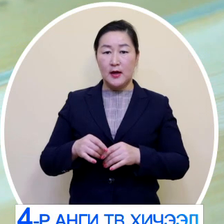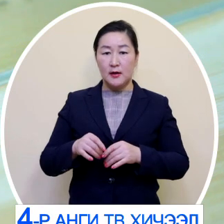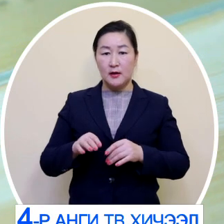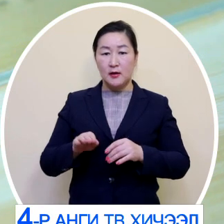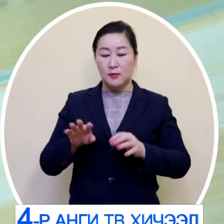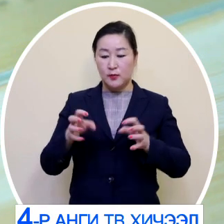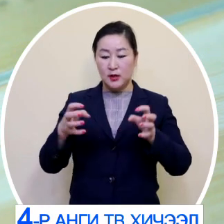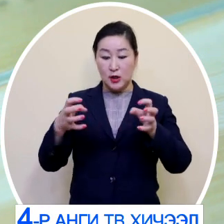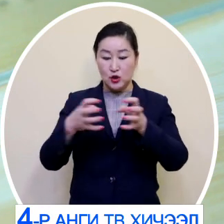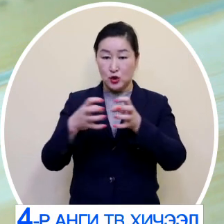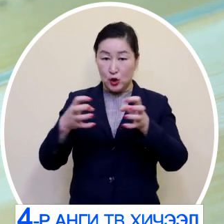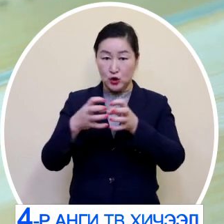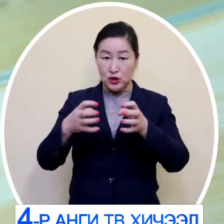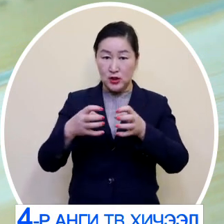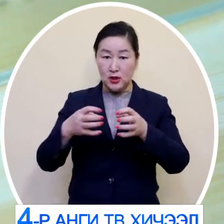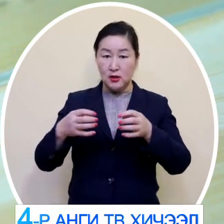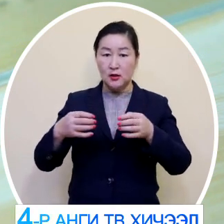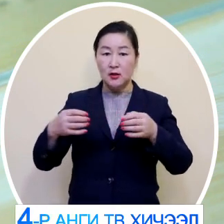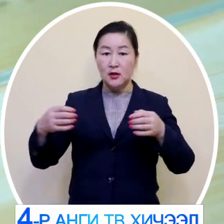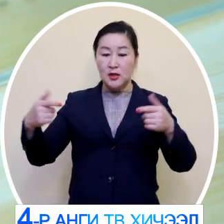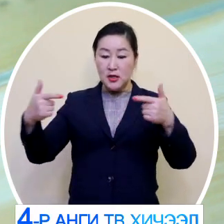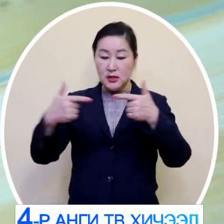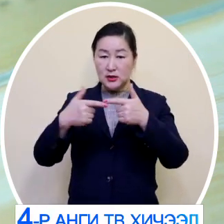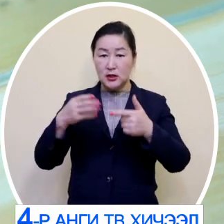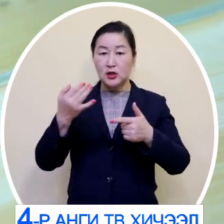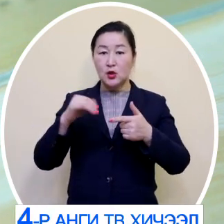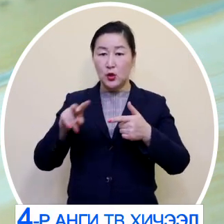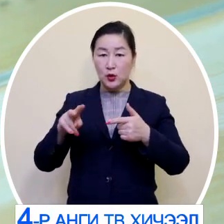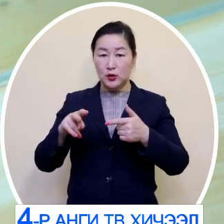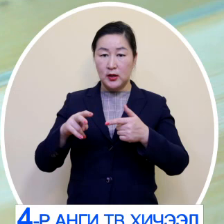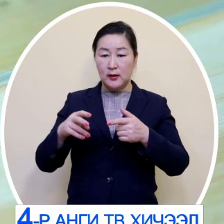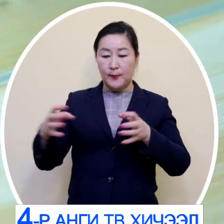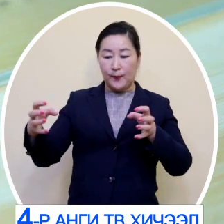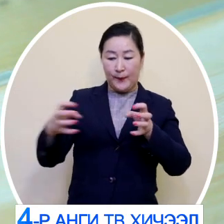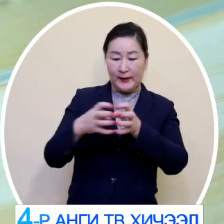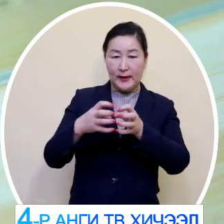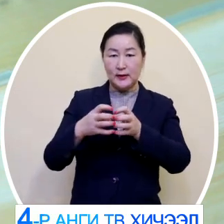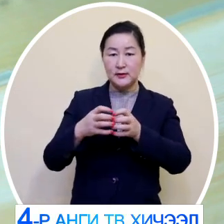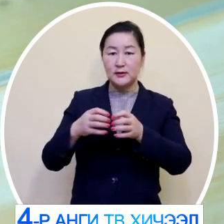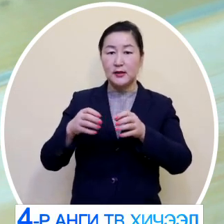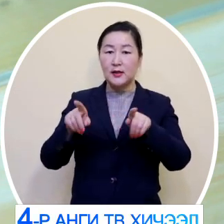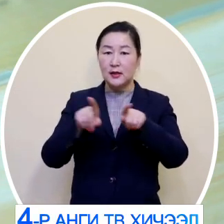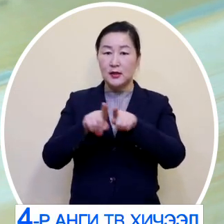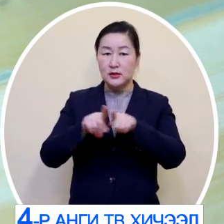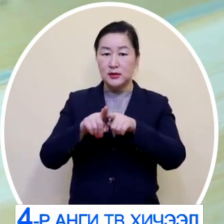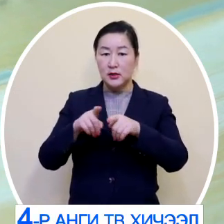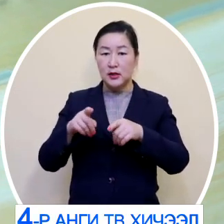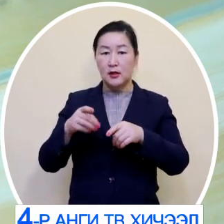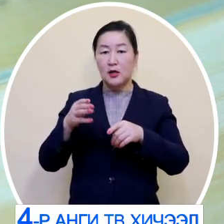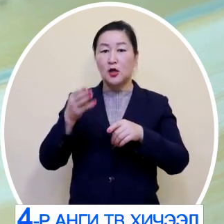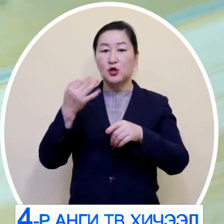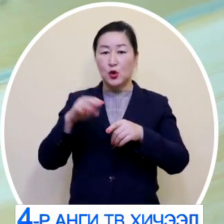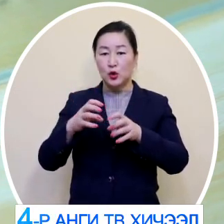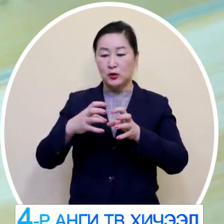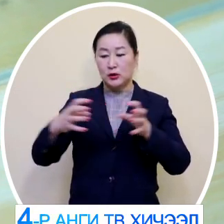соронцны маань эсрэг туйлууд таталцсаж, ижил туйлууд маань түлхэлцдэг чанар ашиглана. За, тэгэхээр машинаа бид нэр